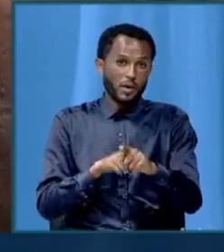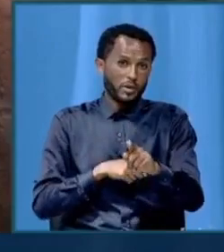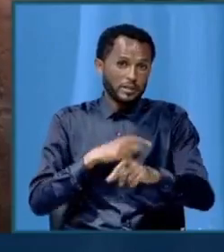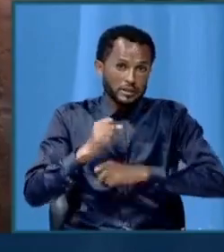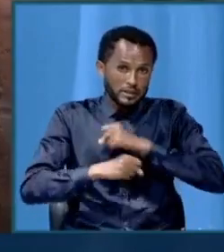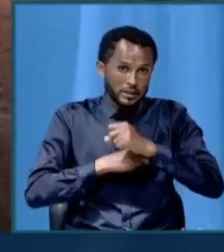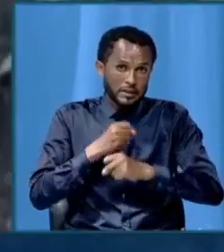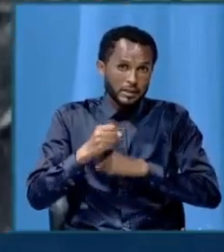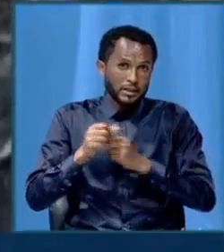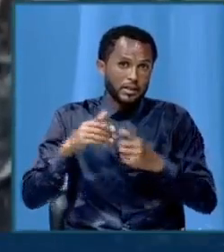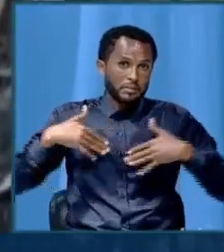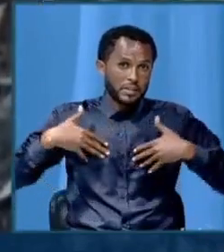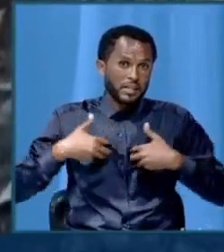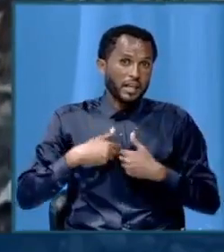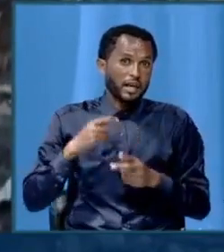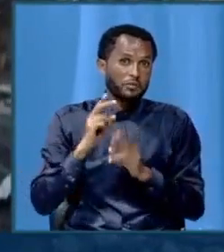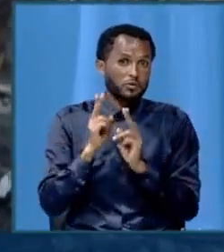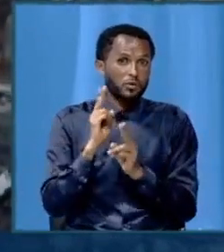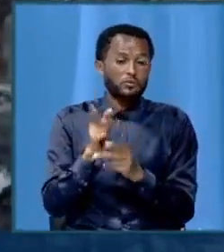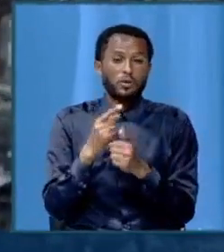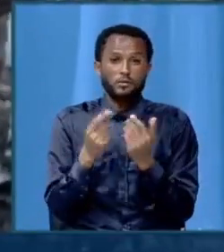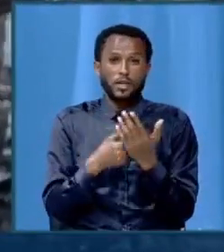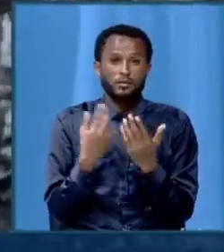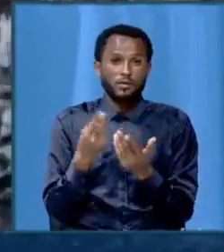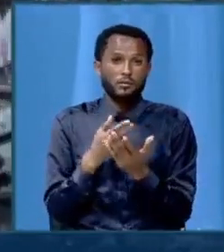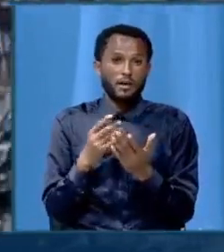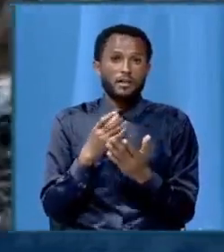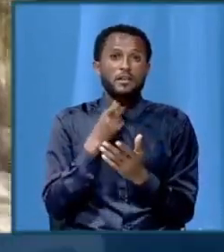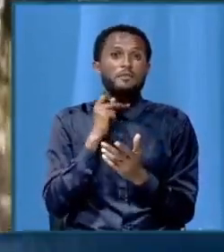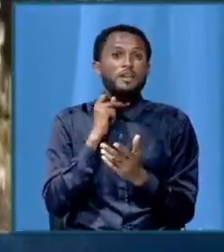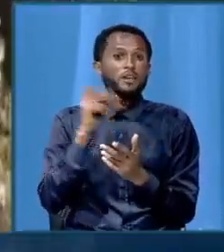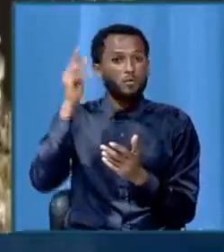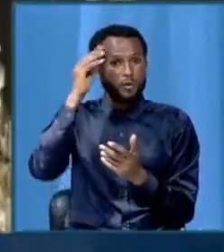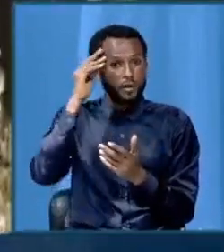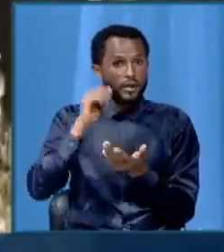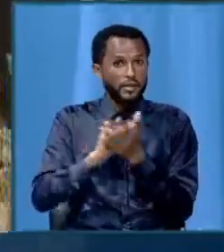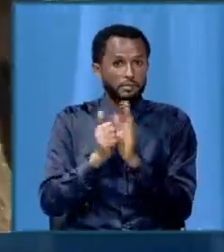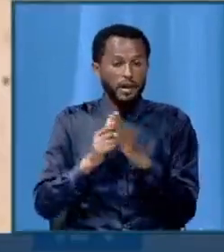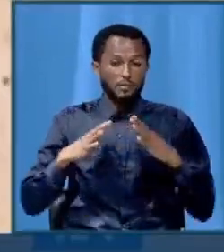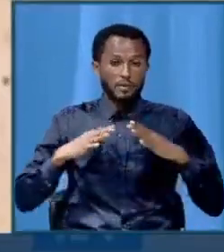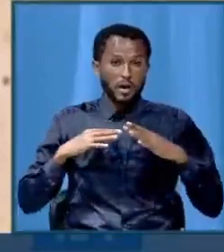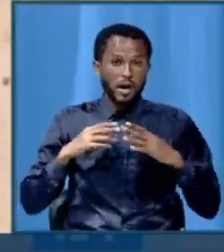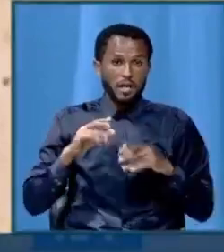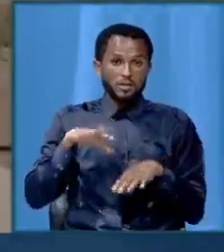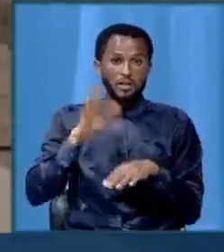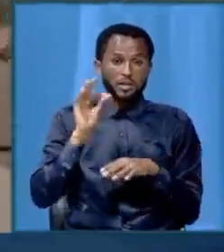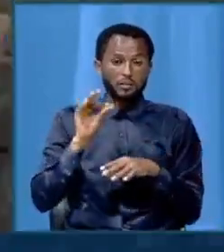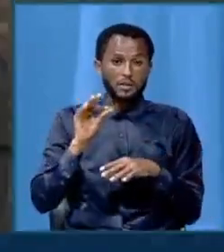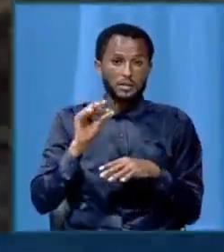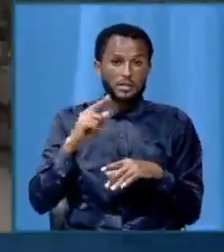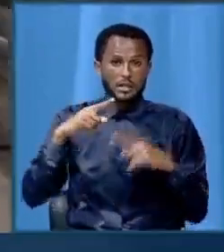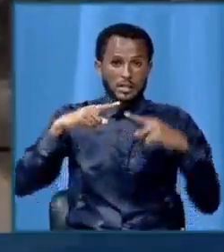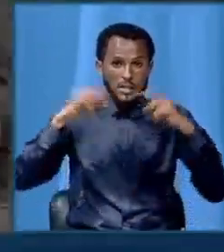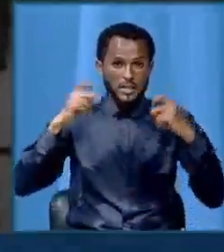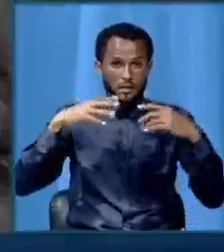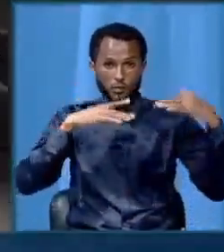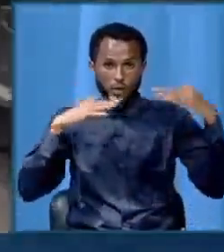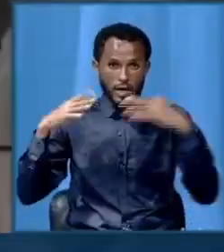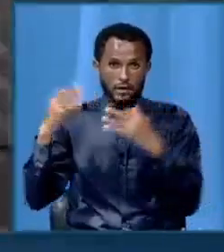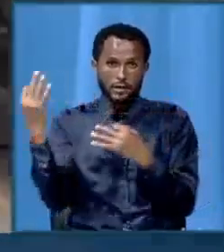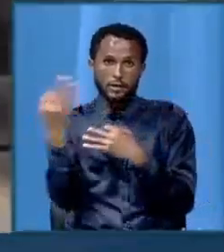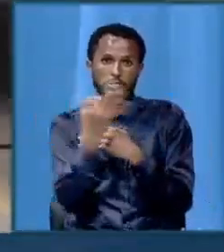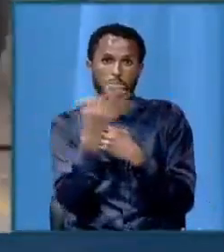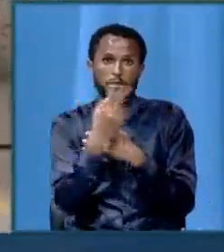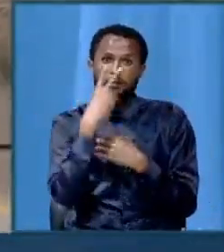ስልቲ ምድኻምን ይጥቀምሉ ዘሎ እቲ ጉጅለ ፋሽሽ ደመቀ መኮንን ድማ ኣብቲ በዓል ፍቅሪ ተረኺቡ ፅልእን ኩናትን ክሰብኽ ተረኣዩ።